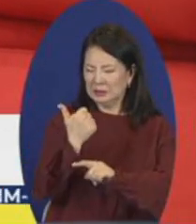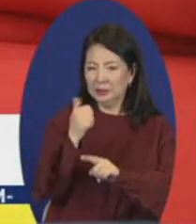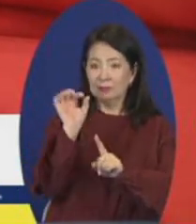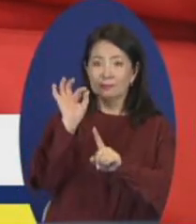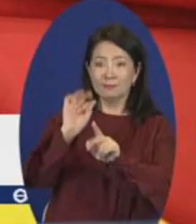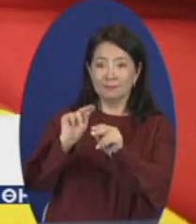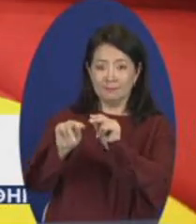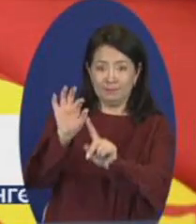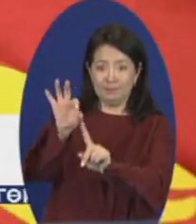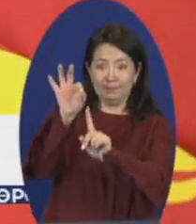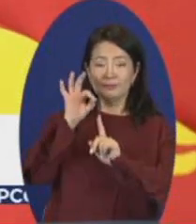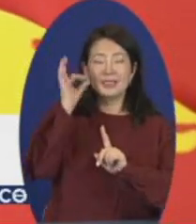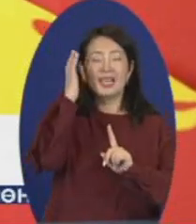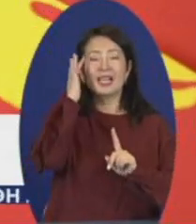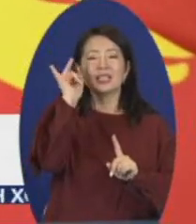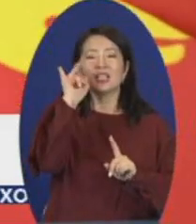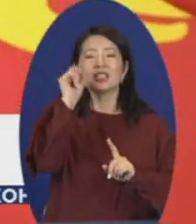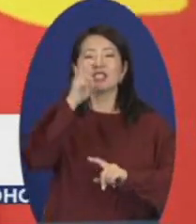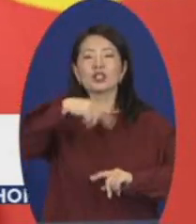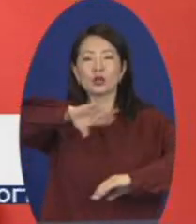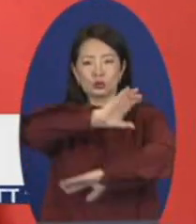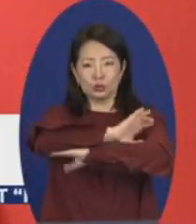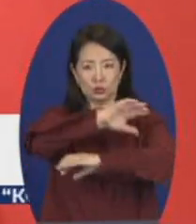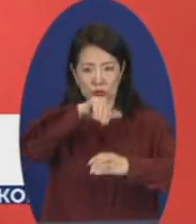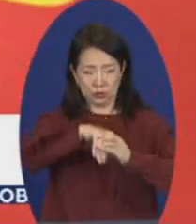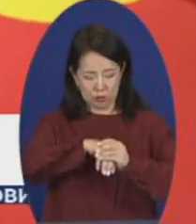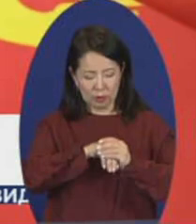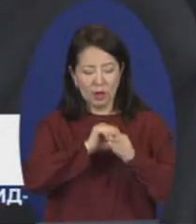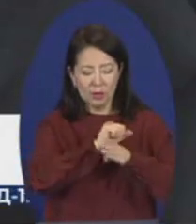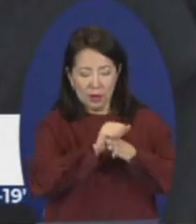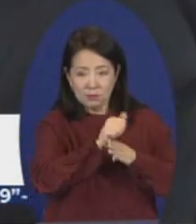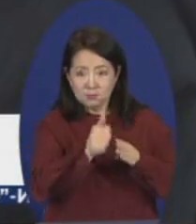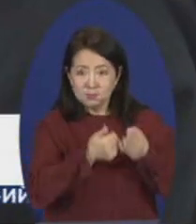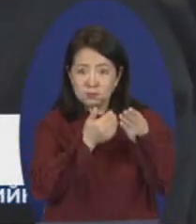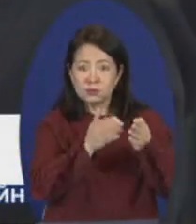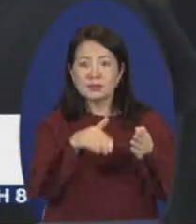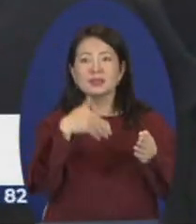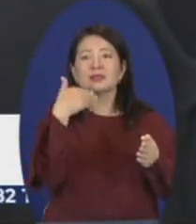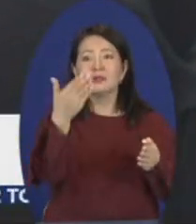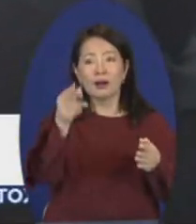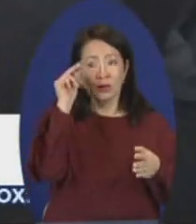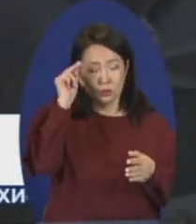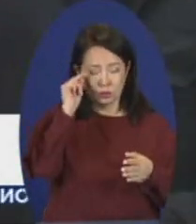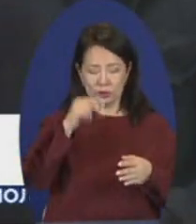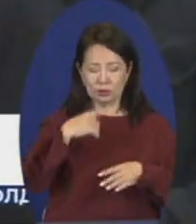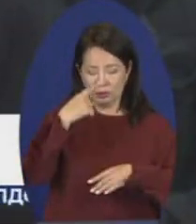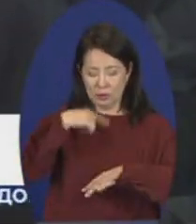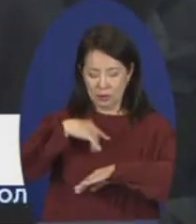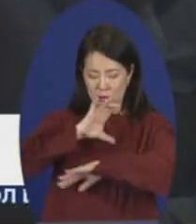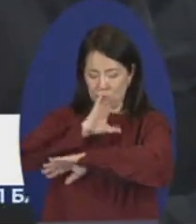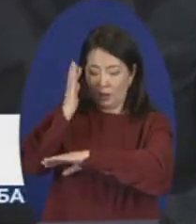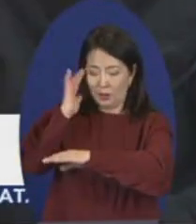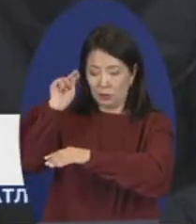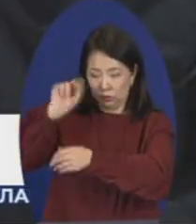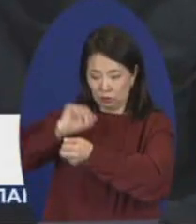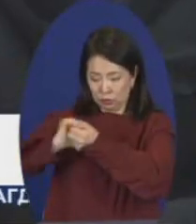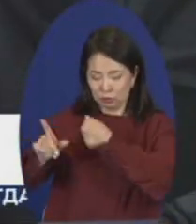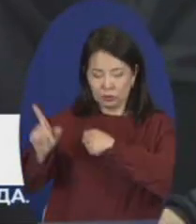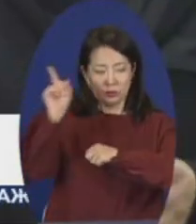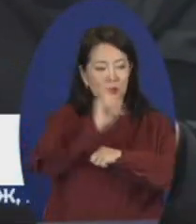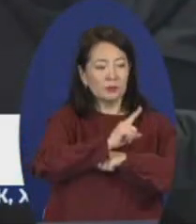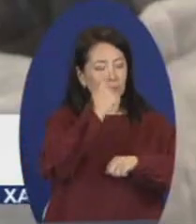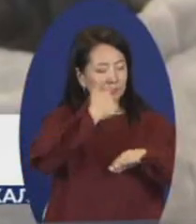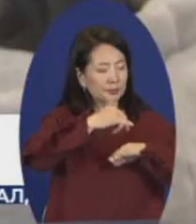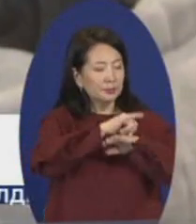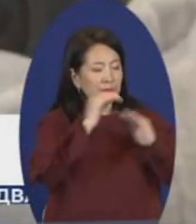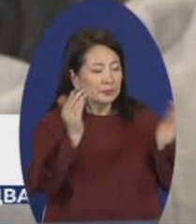гадаадын шилдэг ихтэй сургуульд сурах болзол хангахт нь бэлтгэж улмаар суралцуулж төгсж ирэхэд нь орон нутгийнхаа хөгжлийг түүчээлэхэд томилон ажилуулах